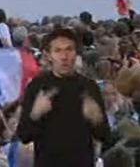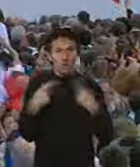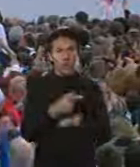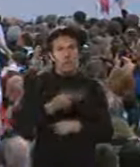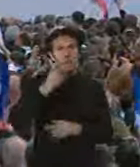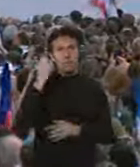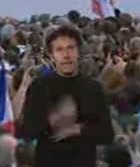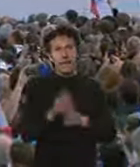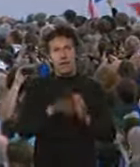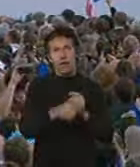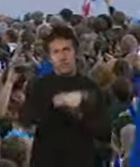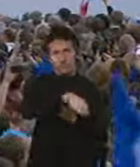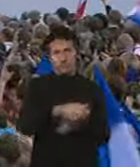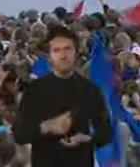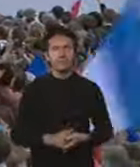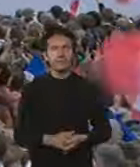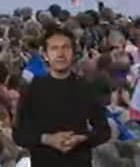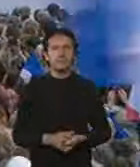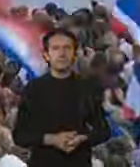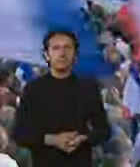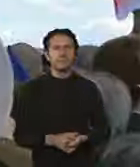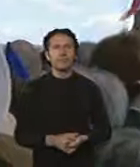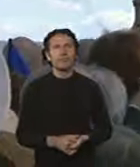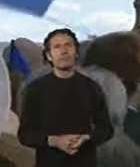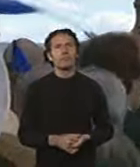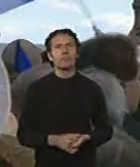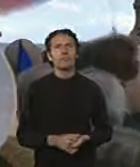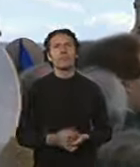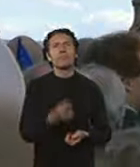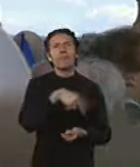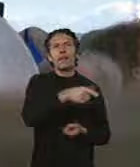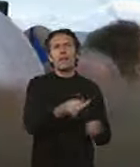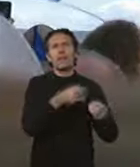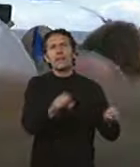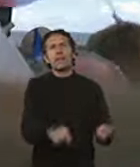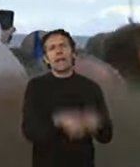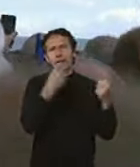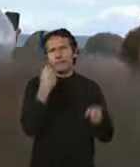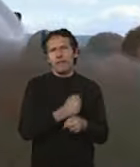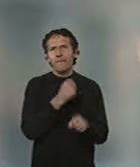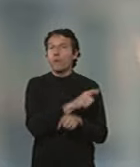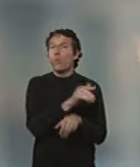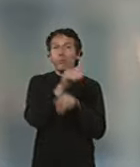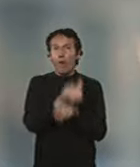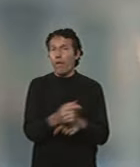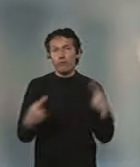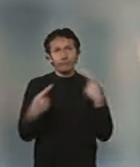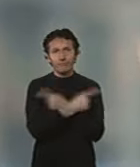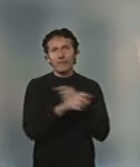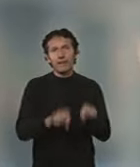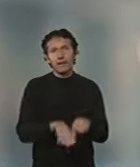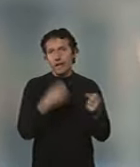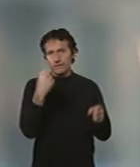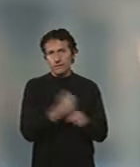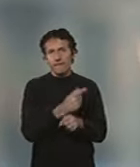davantage que vous vous avez abîmé le travail en prétendant LEF end